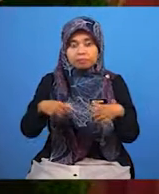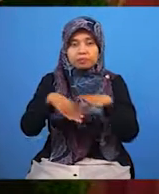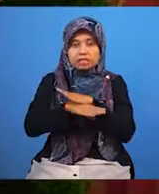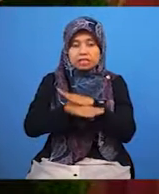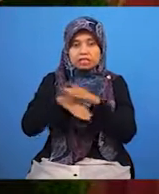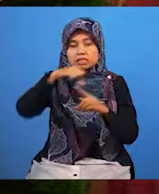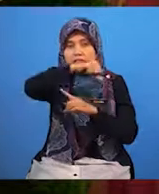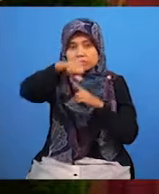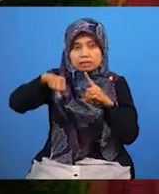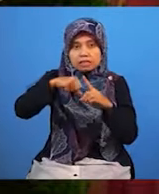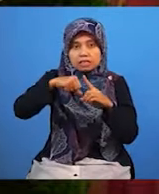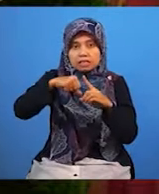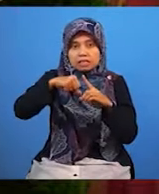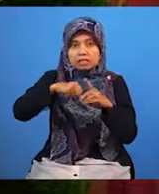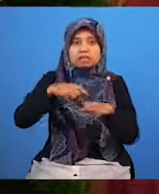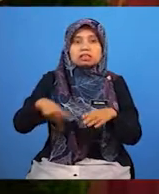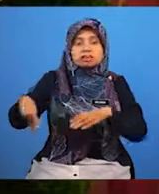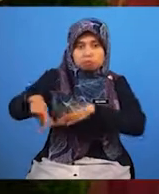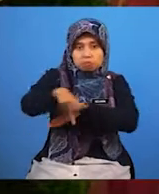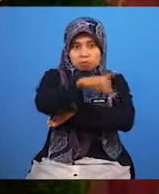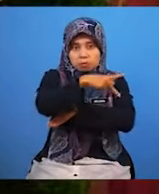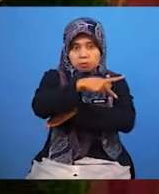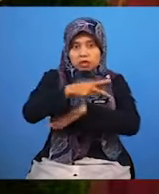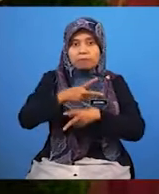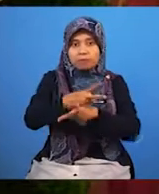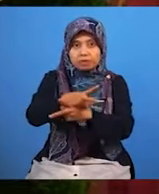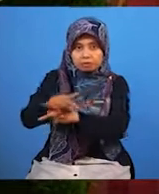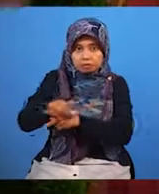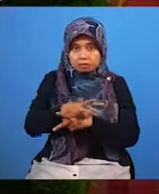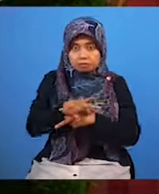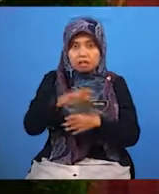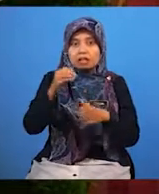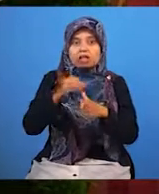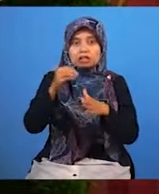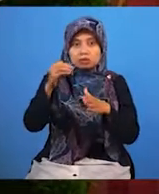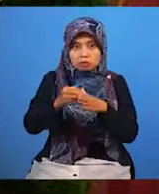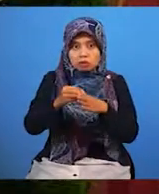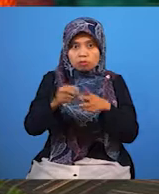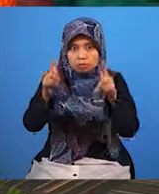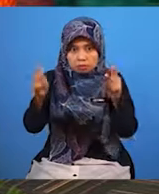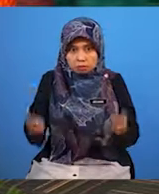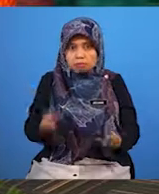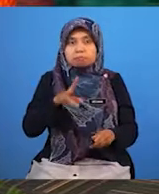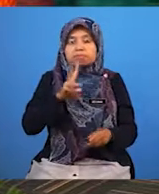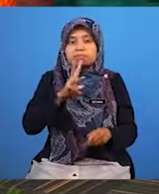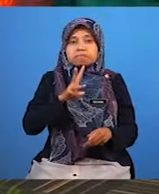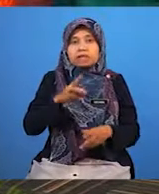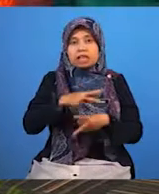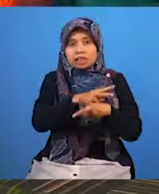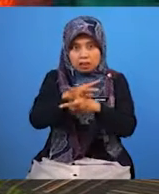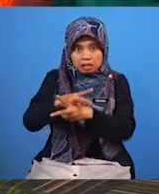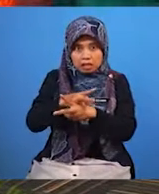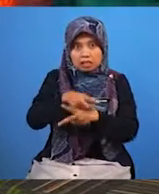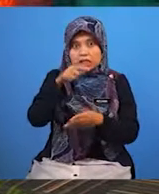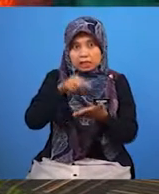ternakan, sama ada di kolam-kolam ternakan ataupun di tangki-tangki ternakan. Ini adalah